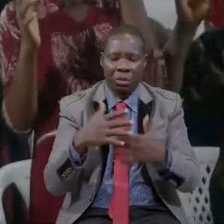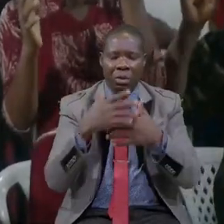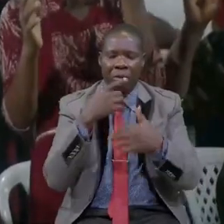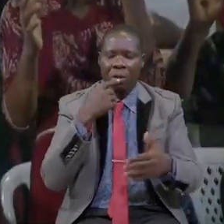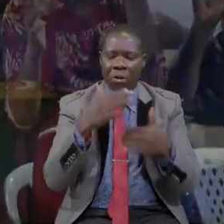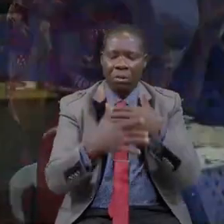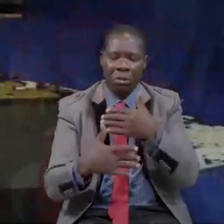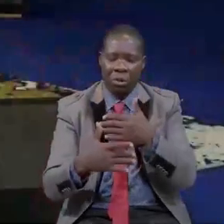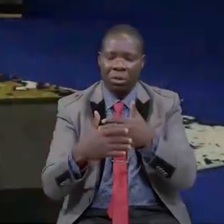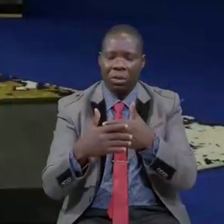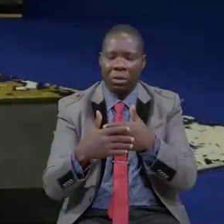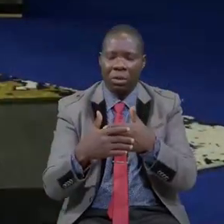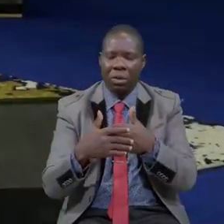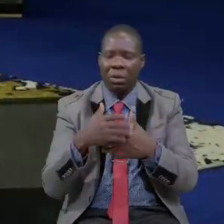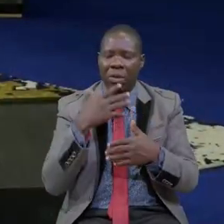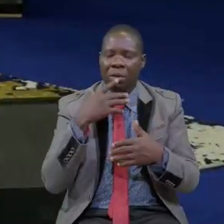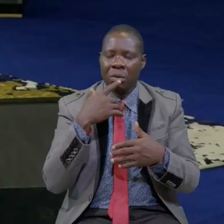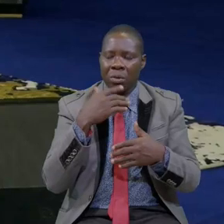sang,